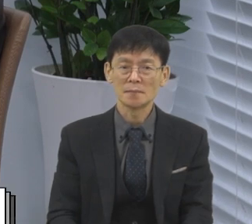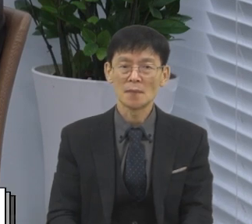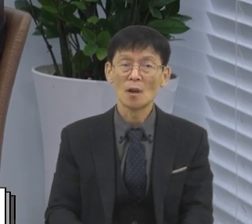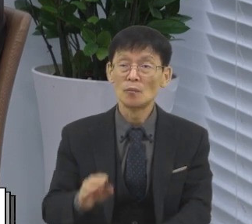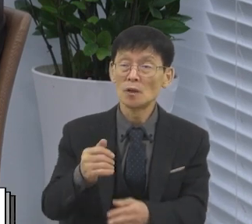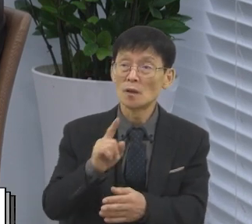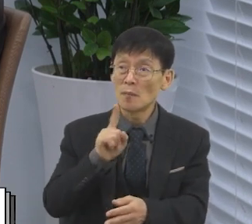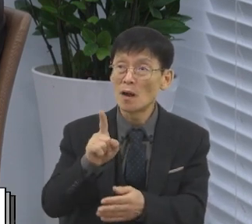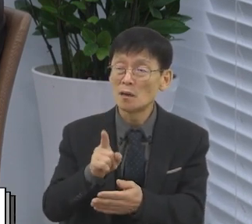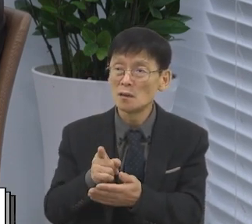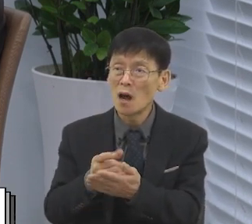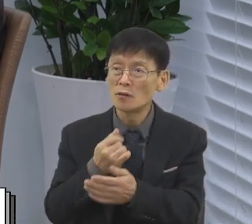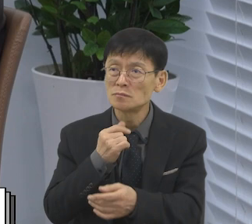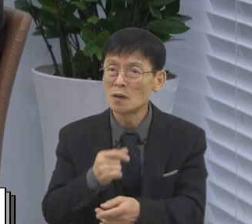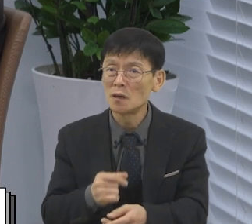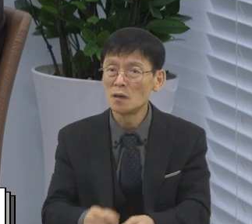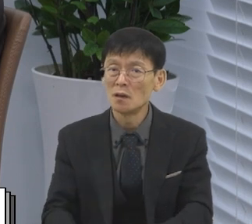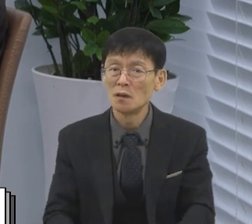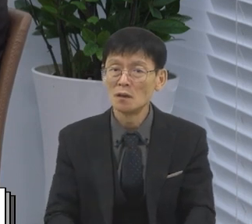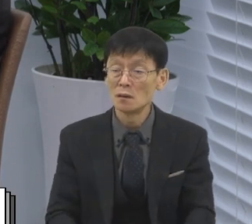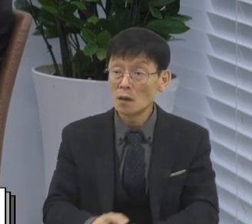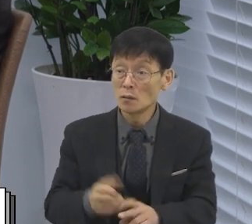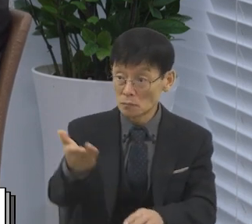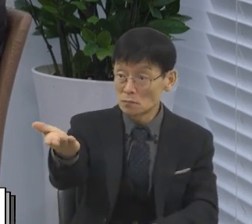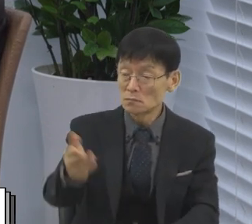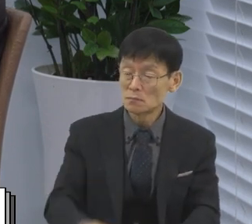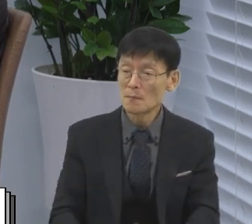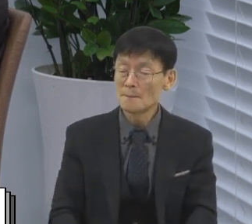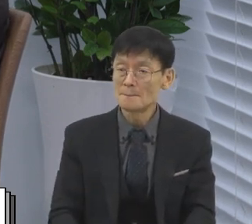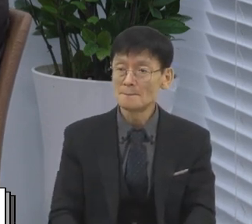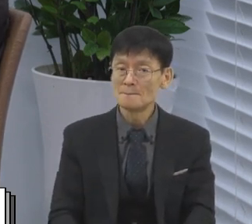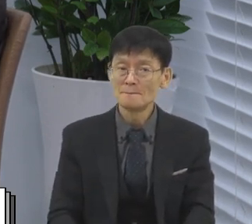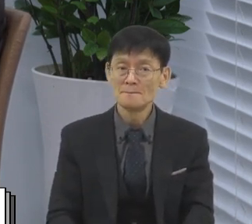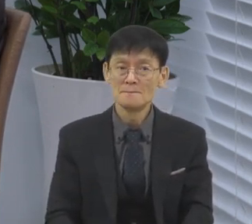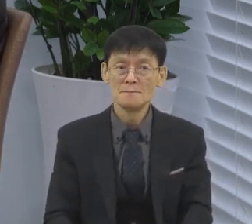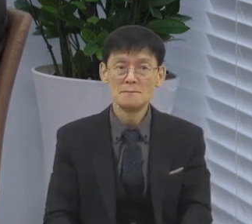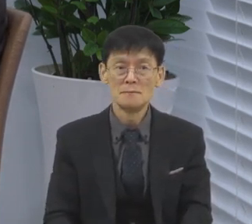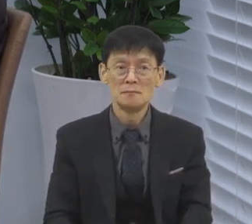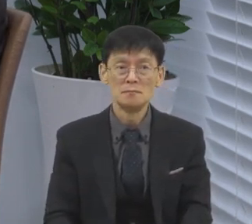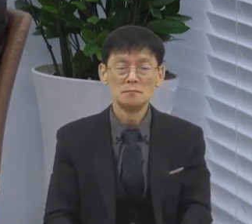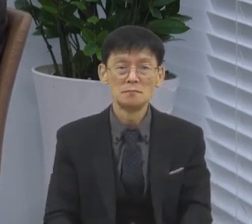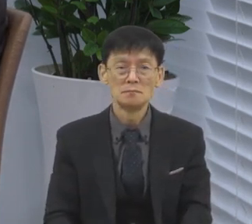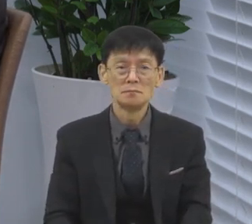저 부장님 드릴 말씀이 있습니다. 응, 앉으세요.